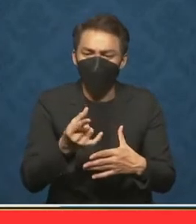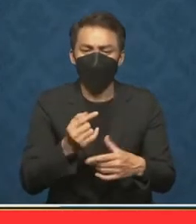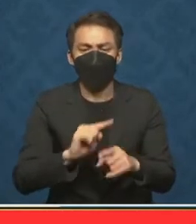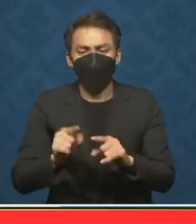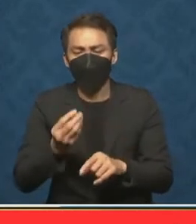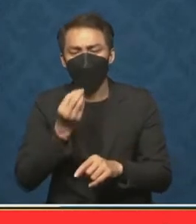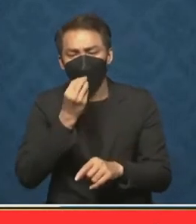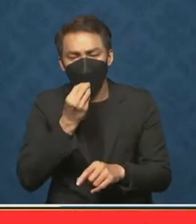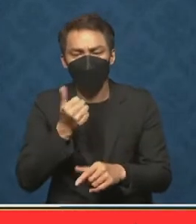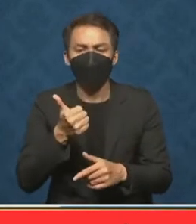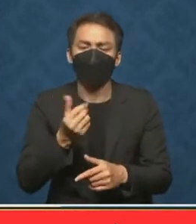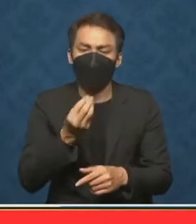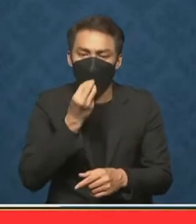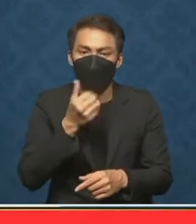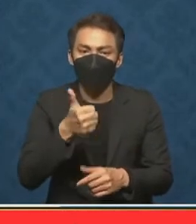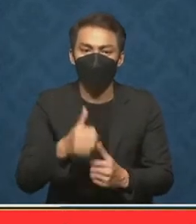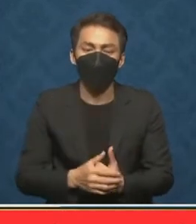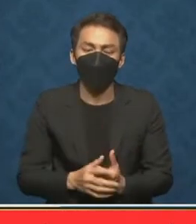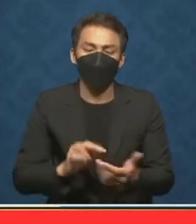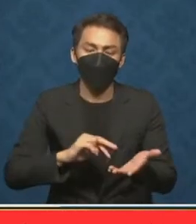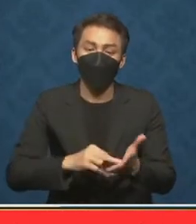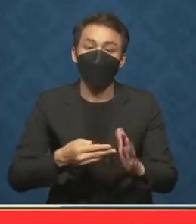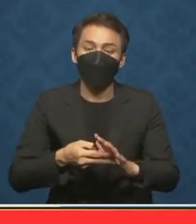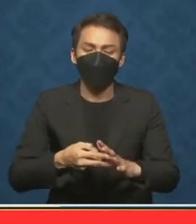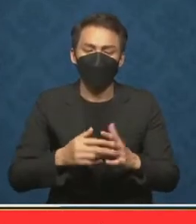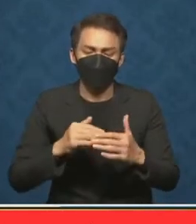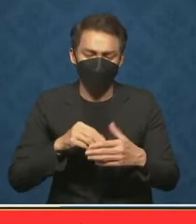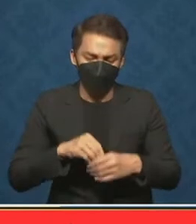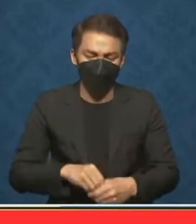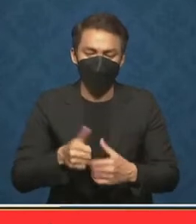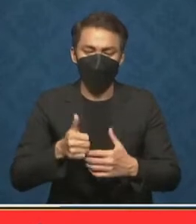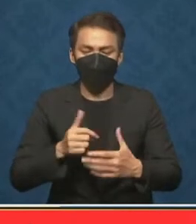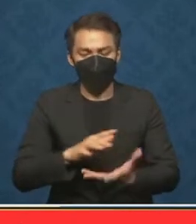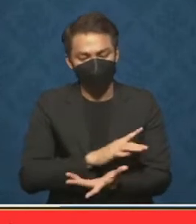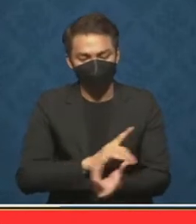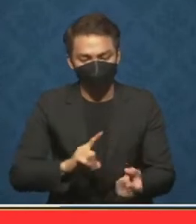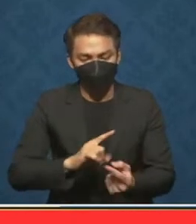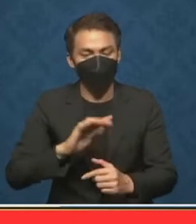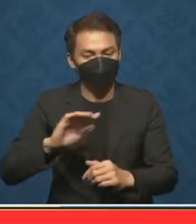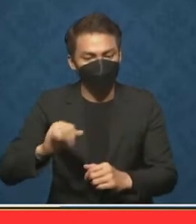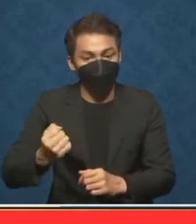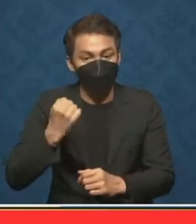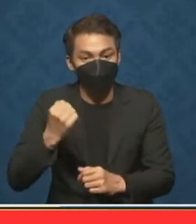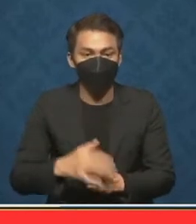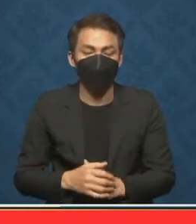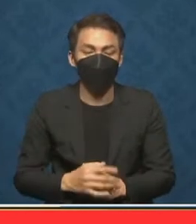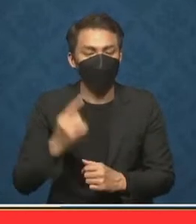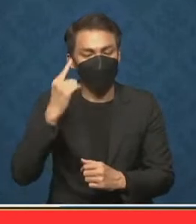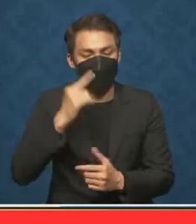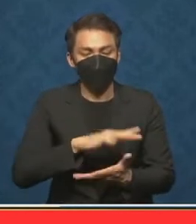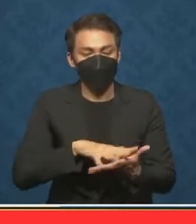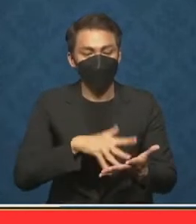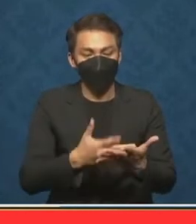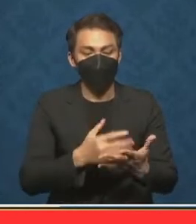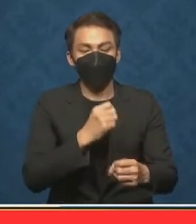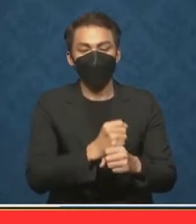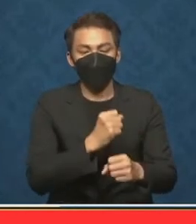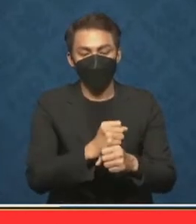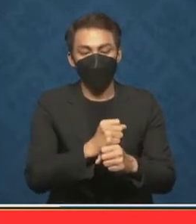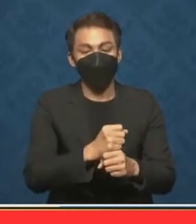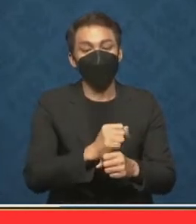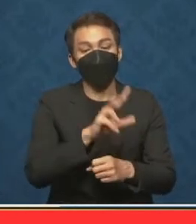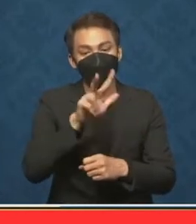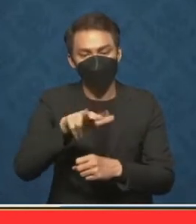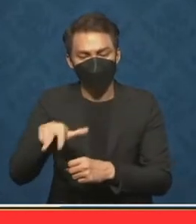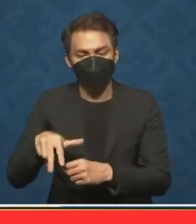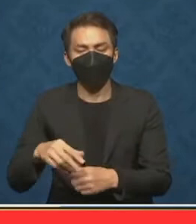เมื่ออยู่ดีกินดีสถาบนกร้ครวก็มั่นคงจึงก่าวว่านัยโบายพกเพื่อไทยเป็ัโบายที่กินได้เพระเรามีประสบป